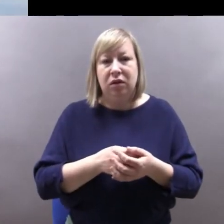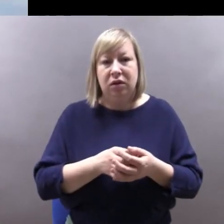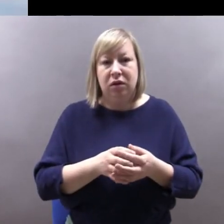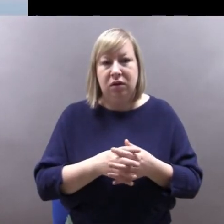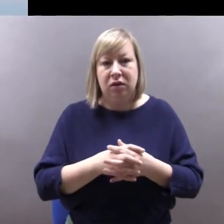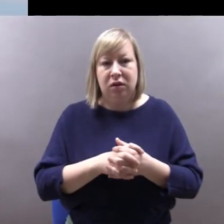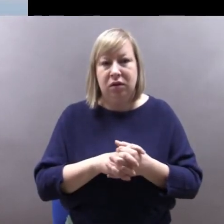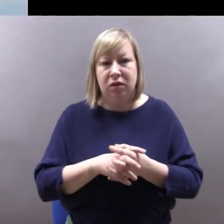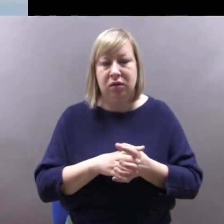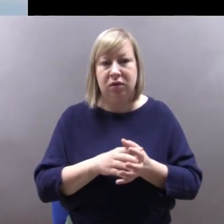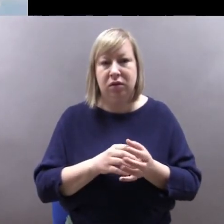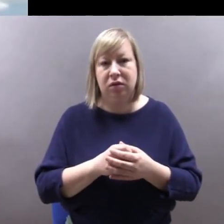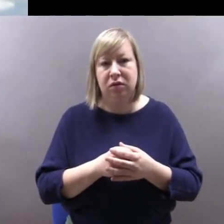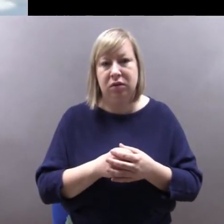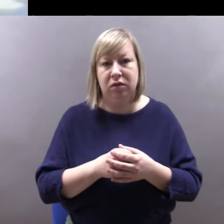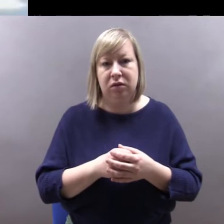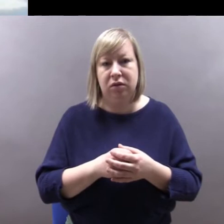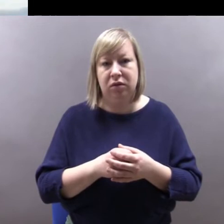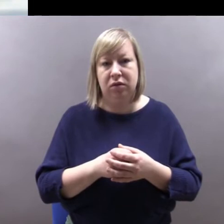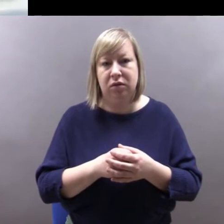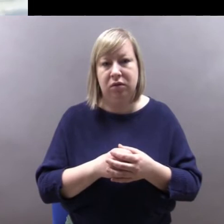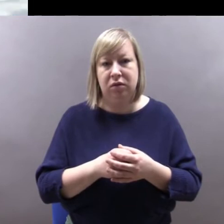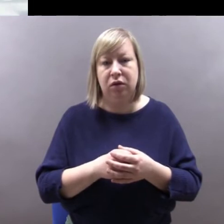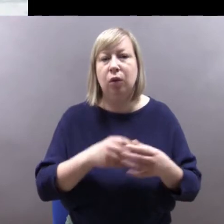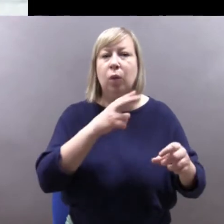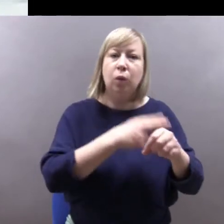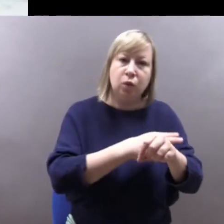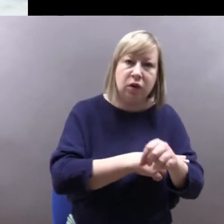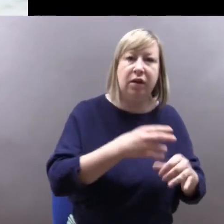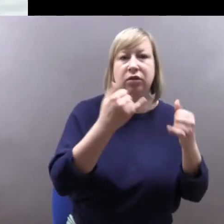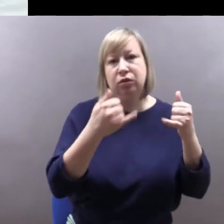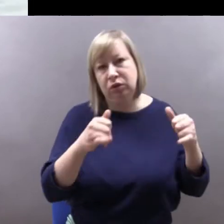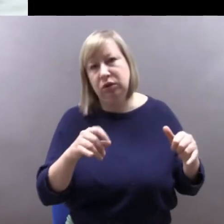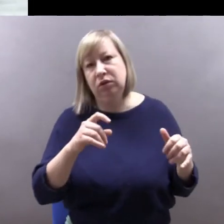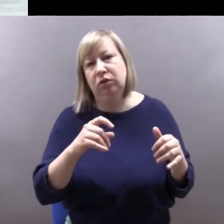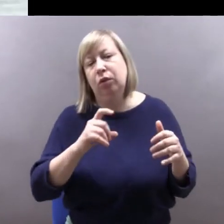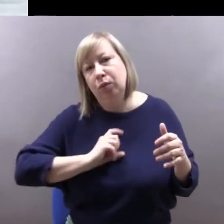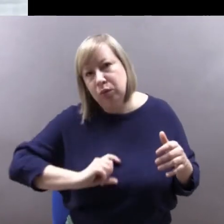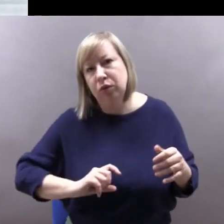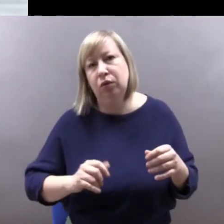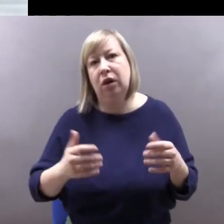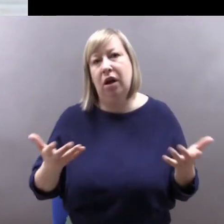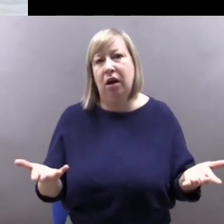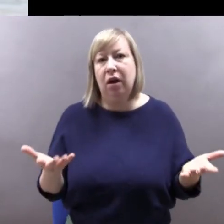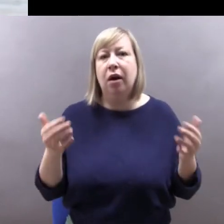sobie zapewnić te osoby z niepełnosprawnością w postaci właśnie zapraszania